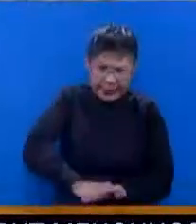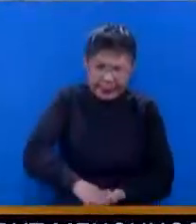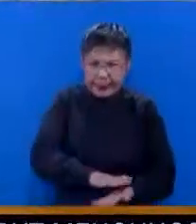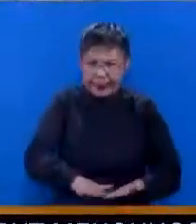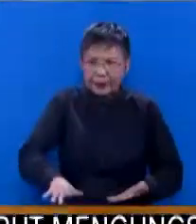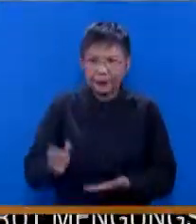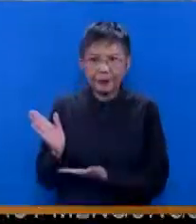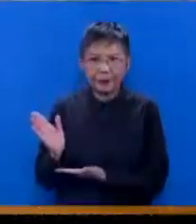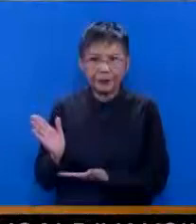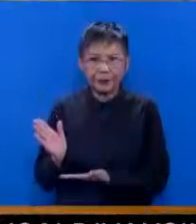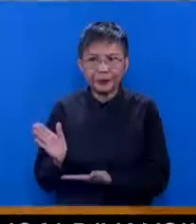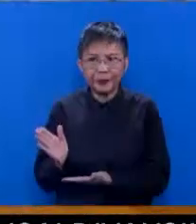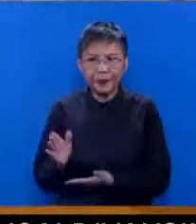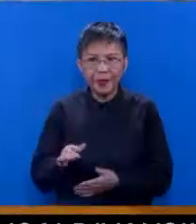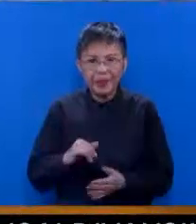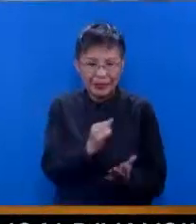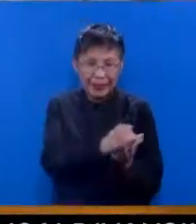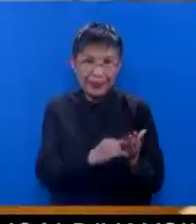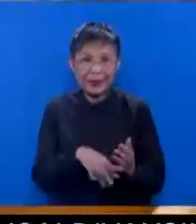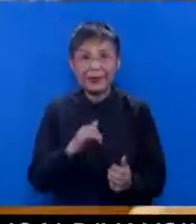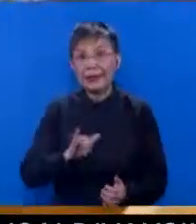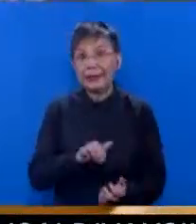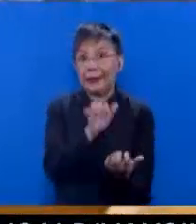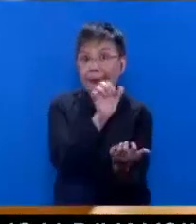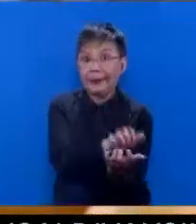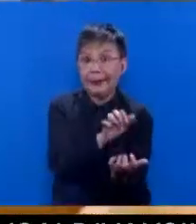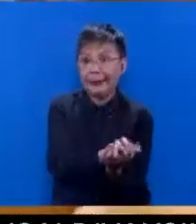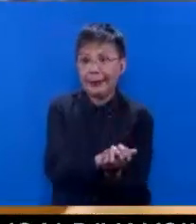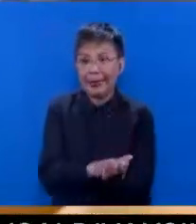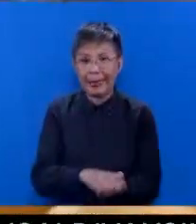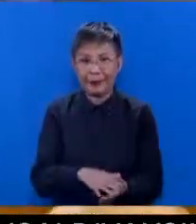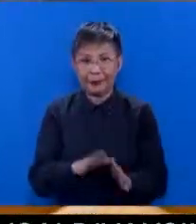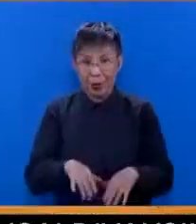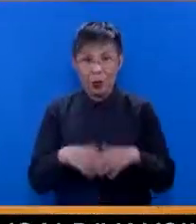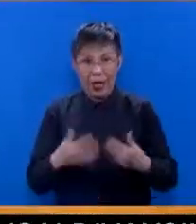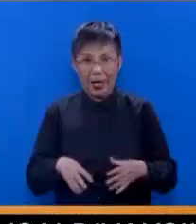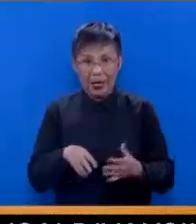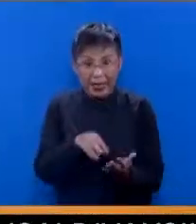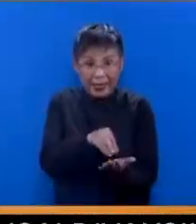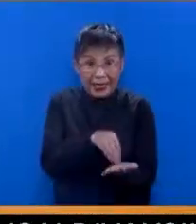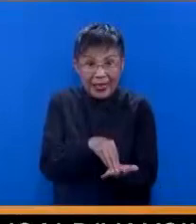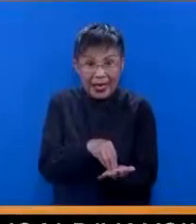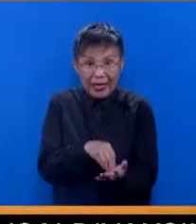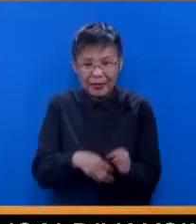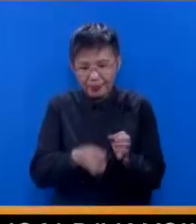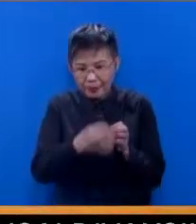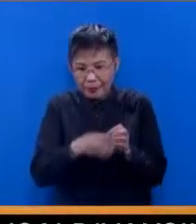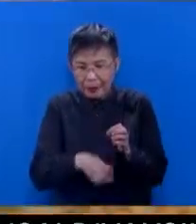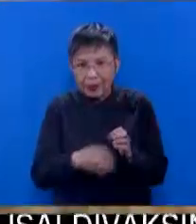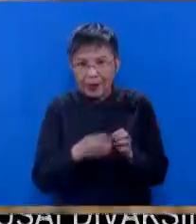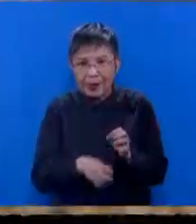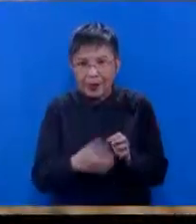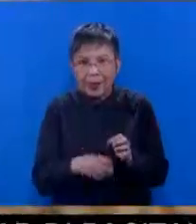Setelah adonan bakso menutupi seluruh sisi cetakan, gali tengahnya dan masukkan potongan keju mozzarella yang